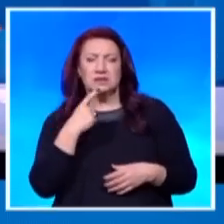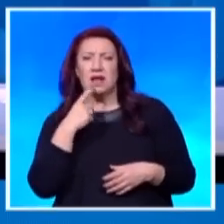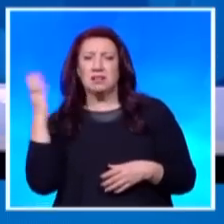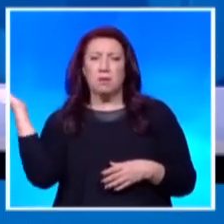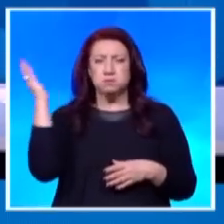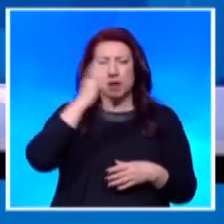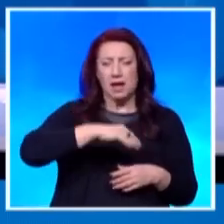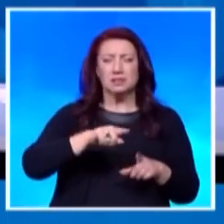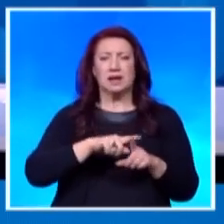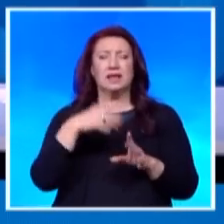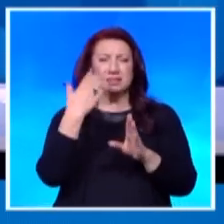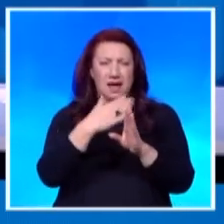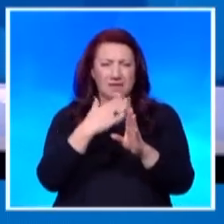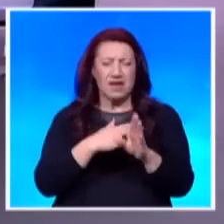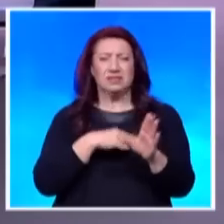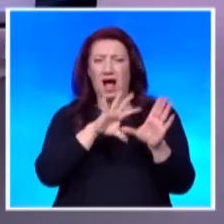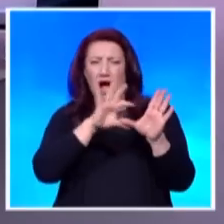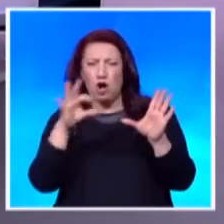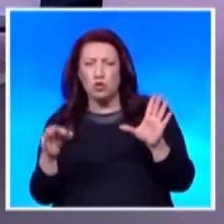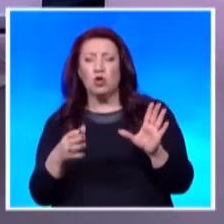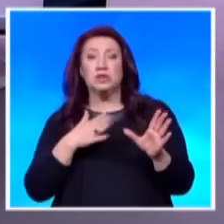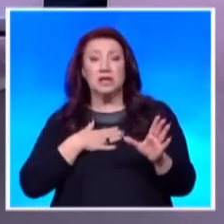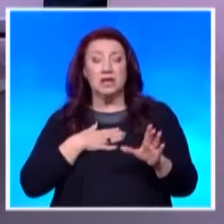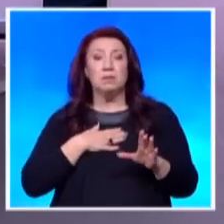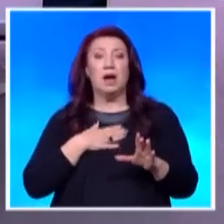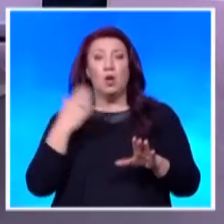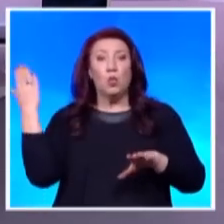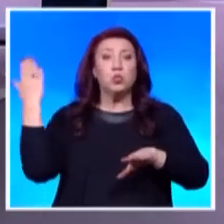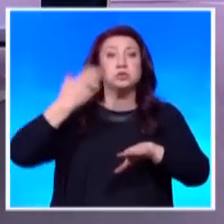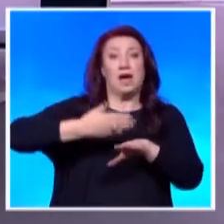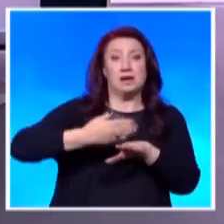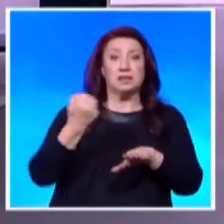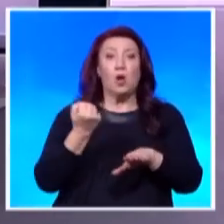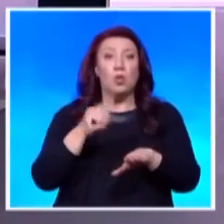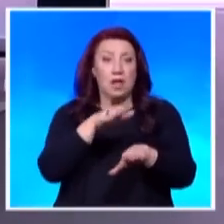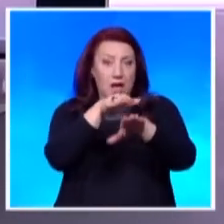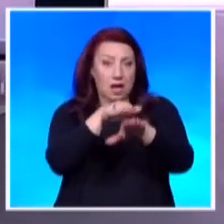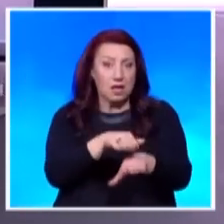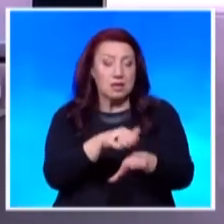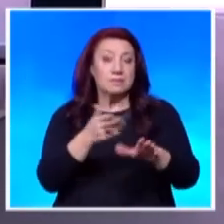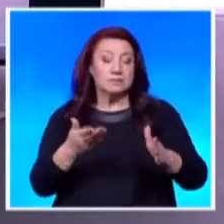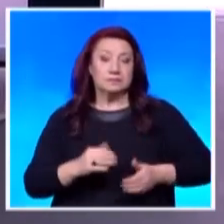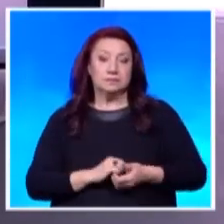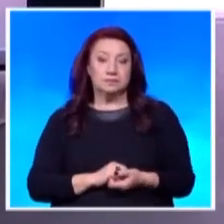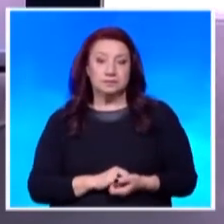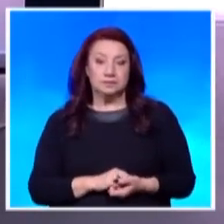и дървета. Има и пострадали автомобили. Каква е ситуацията в момента? Ще разберем сега от Райна Зайкова. Здравей, Райна!